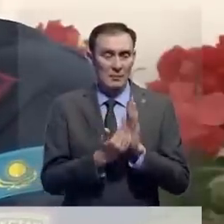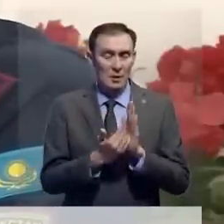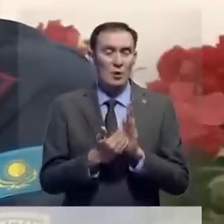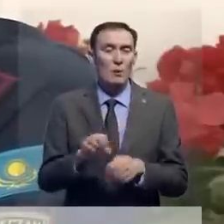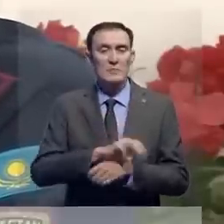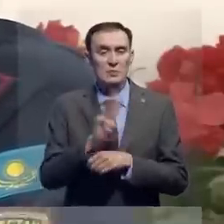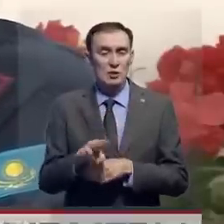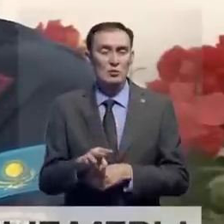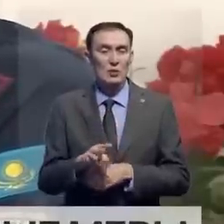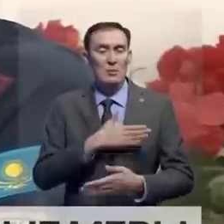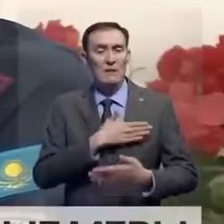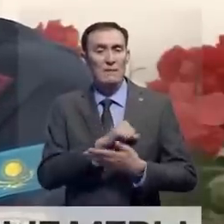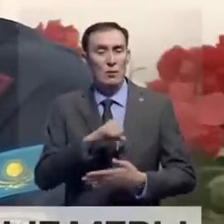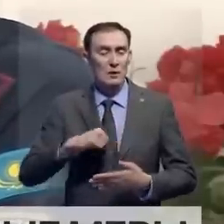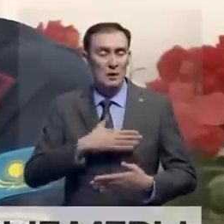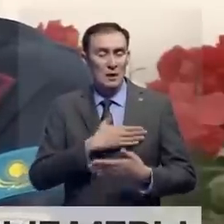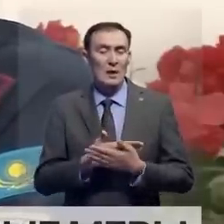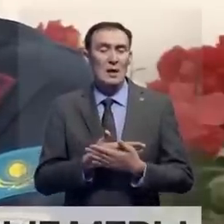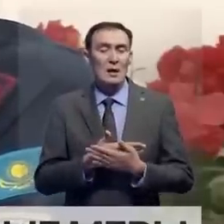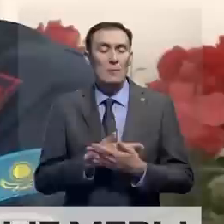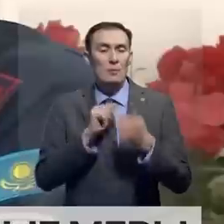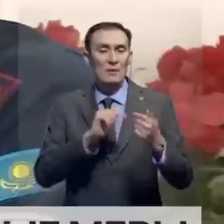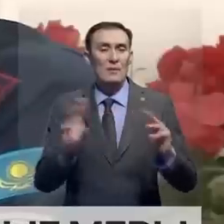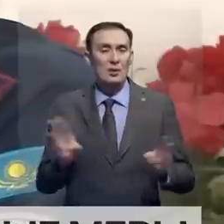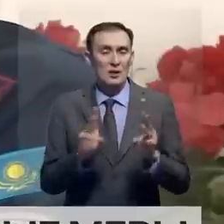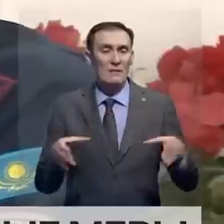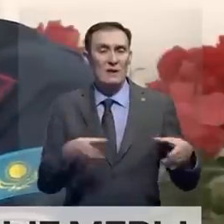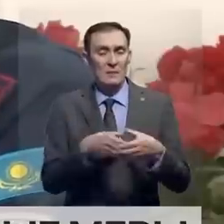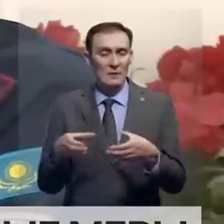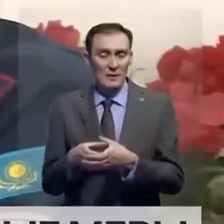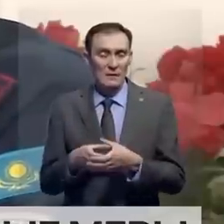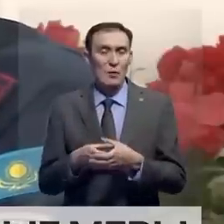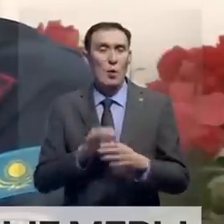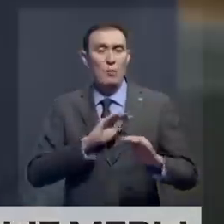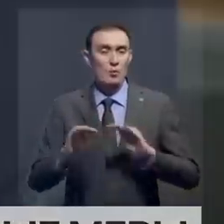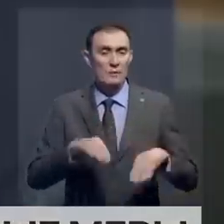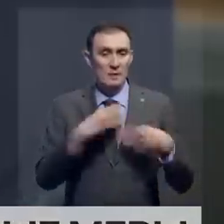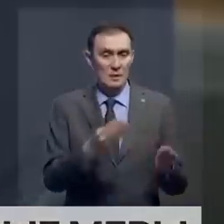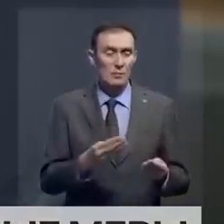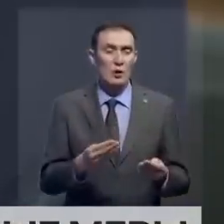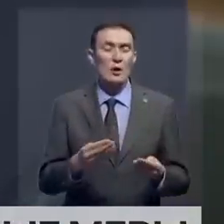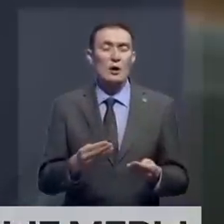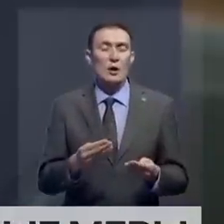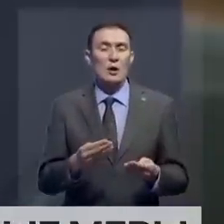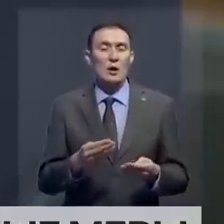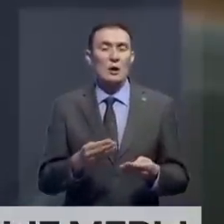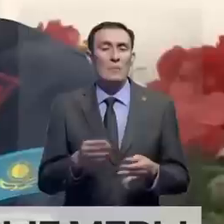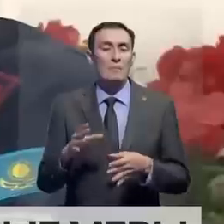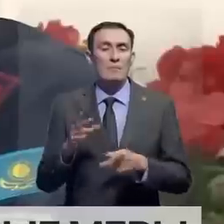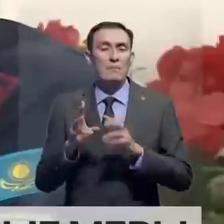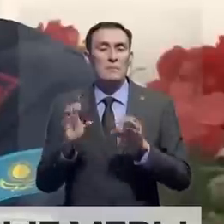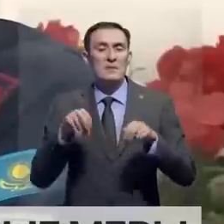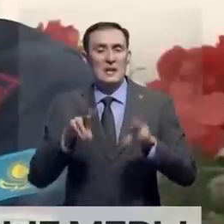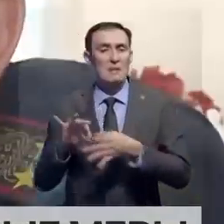по оснащению добровольных противопожарных формирований техническим вооружениями оборудованием универсальным пожарным прицепом